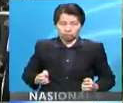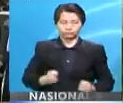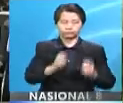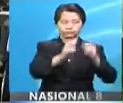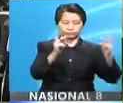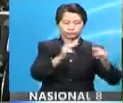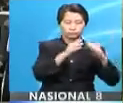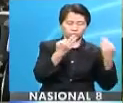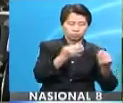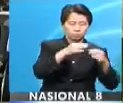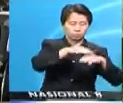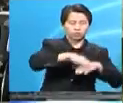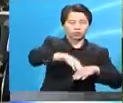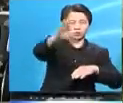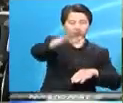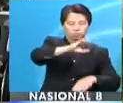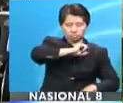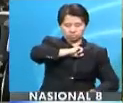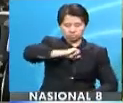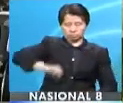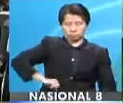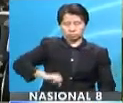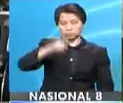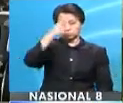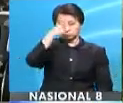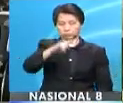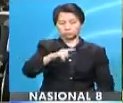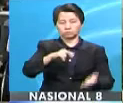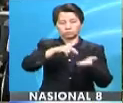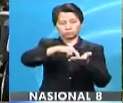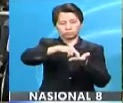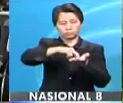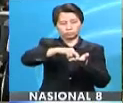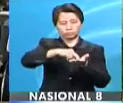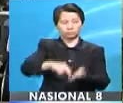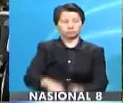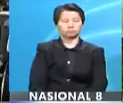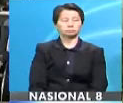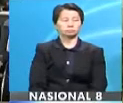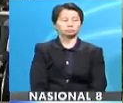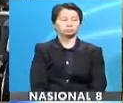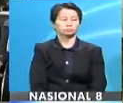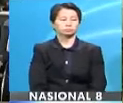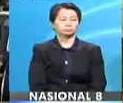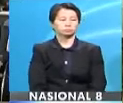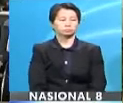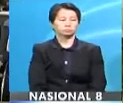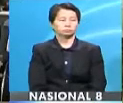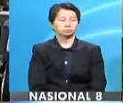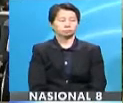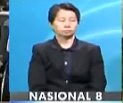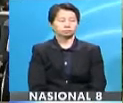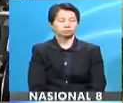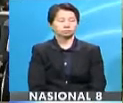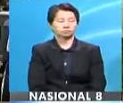keluarga dihantar ke hospital Sultan Aminah untuk rawatan for